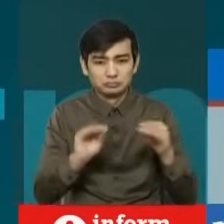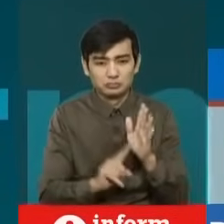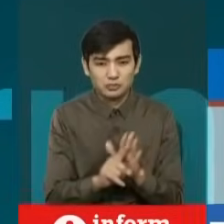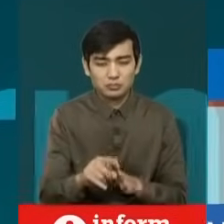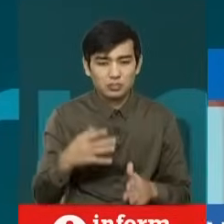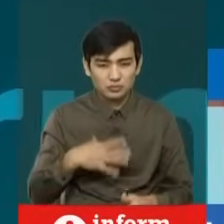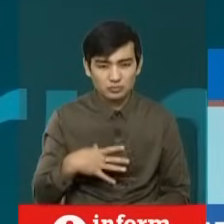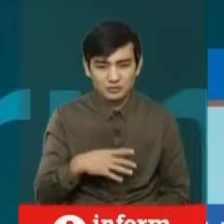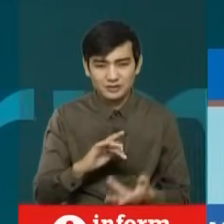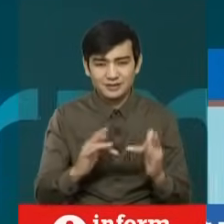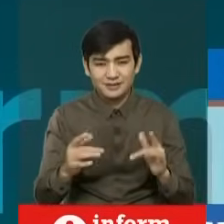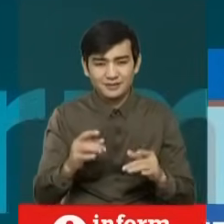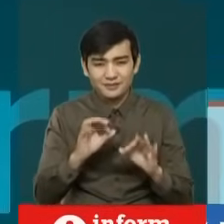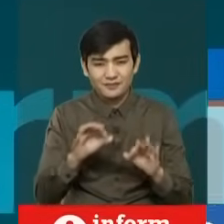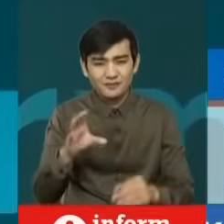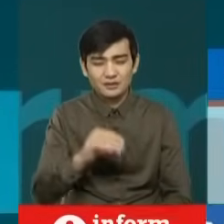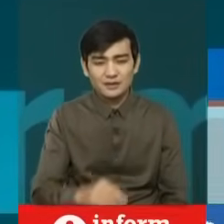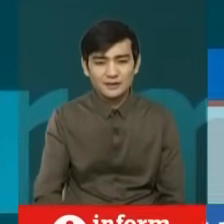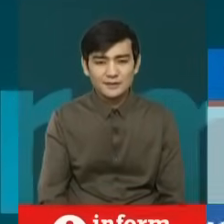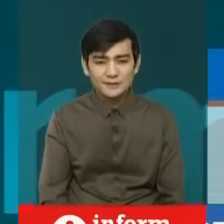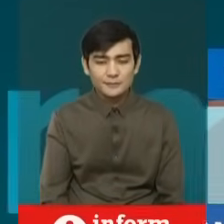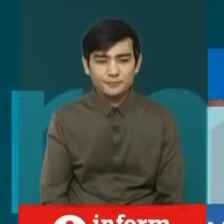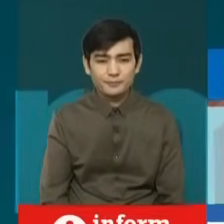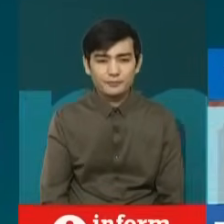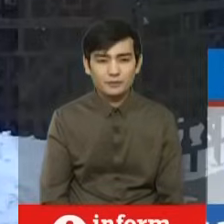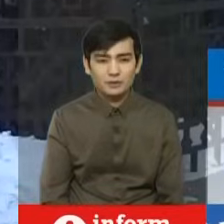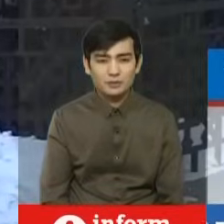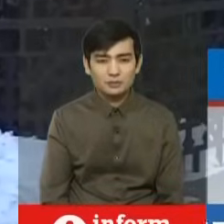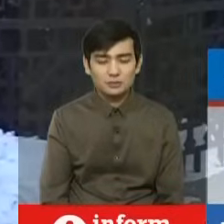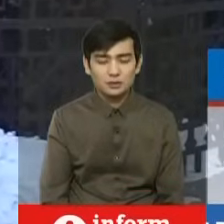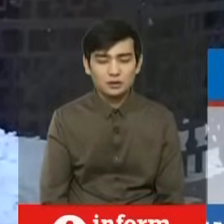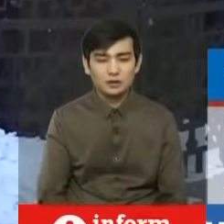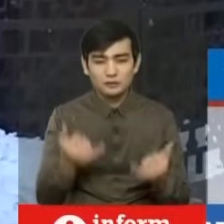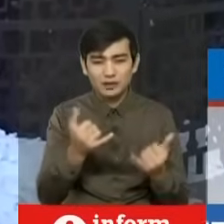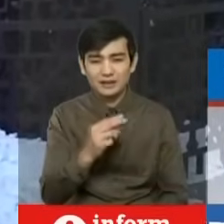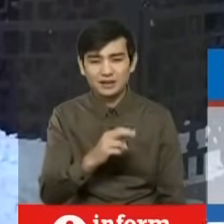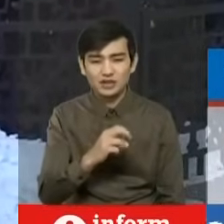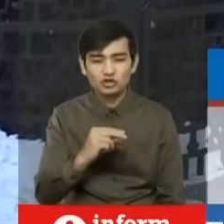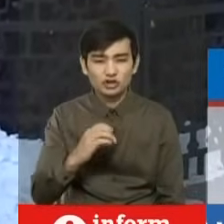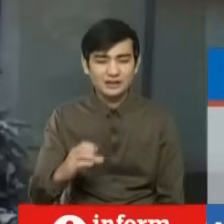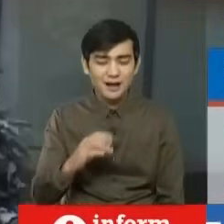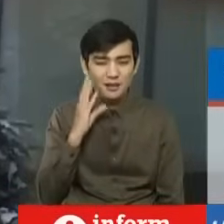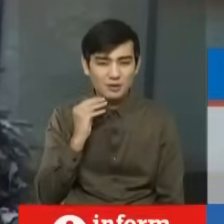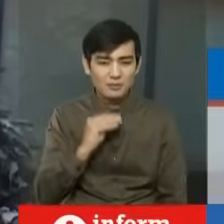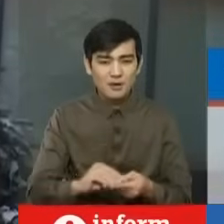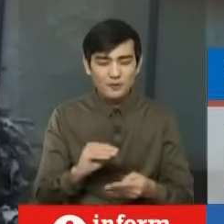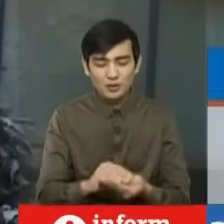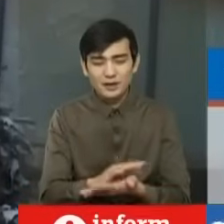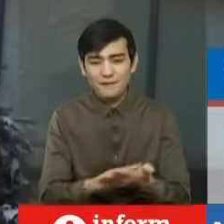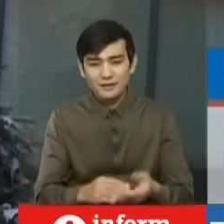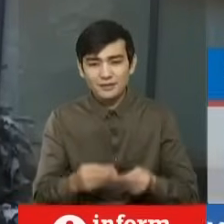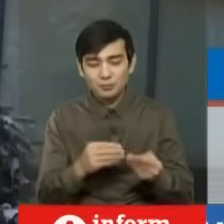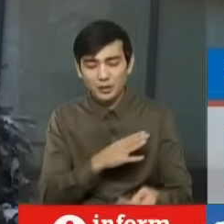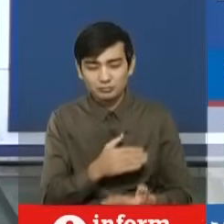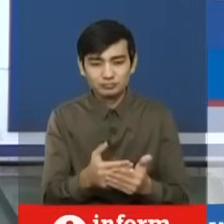пользователи сети оно же уже должно висеть Да должно висеть сегодня дчс Алмааты вновь сделал заявление мол